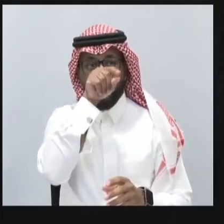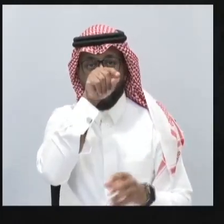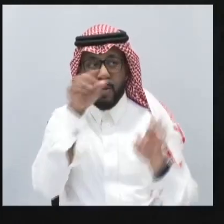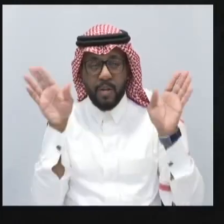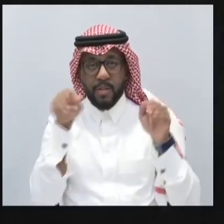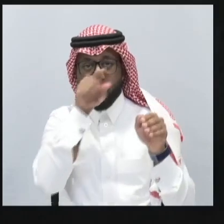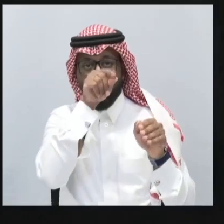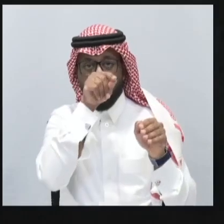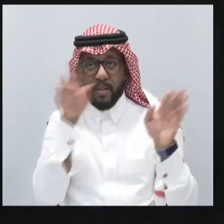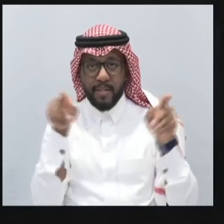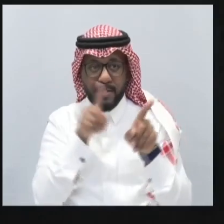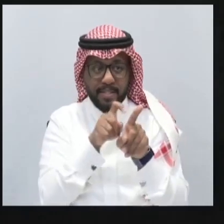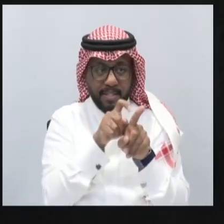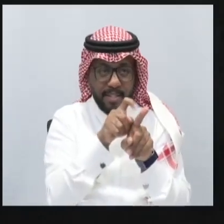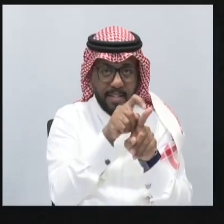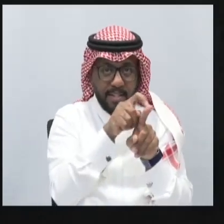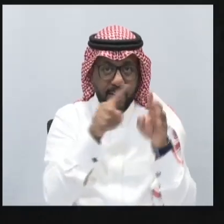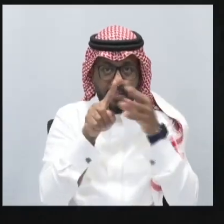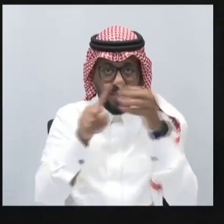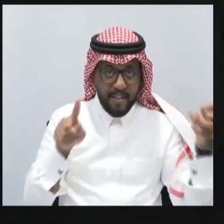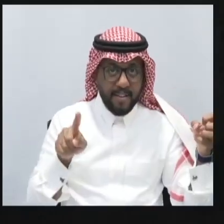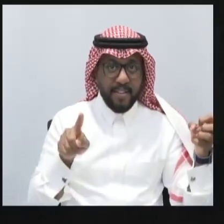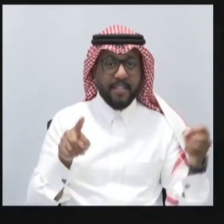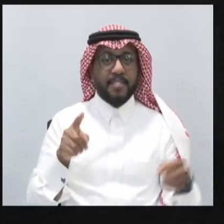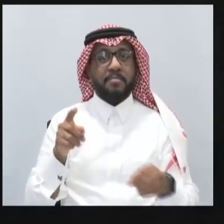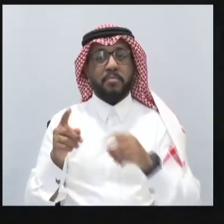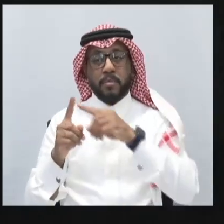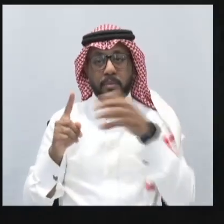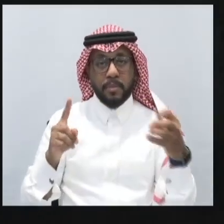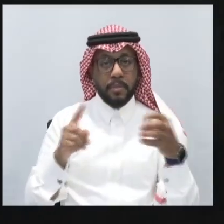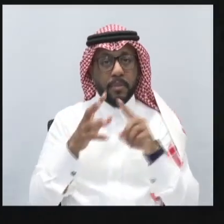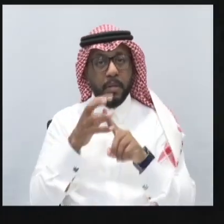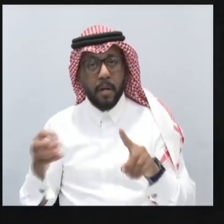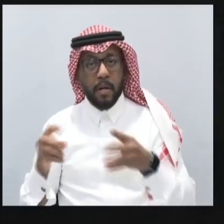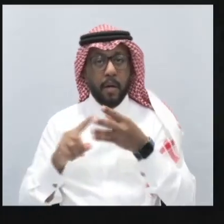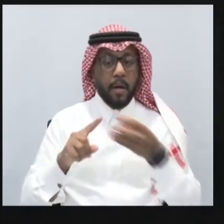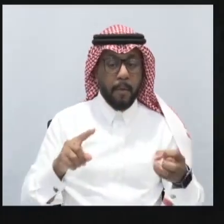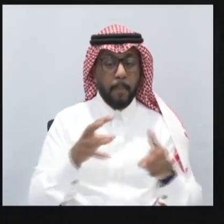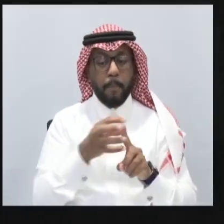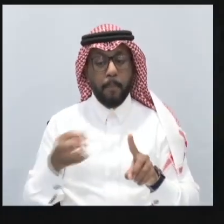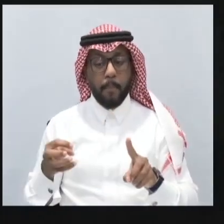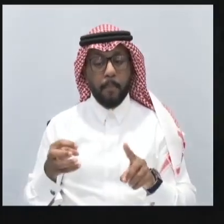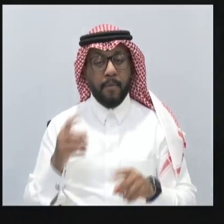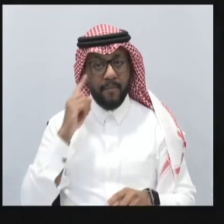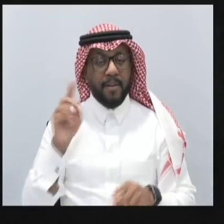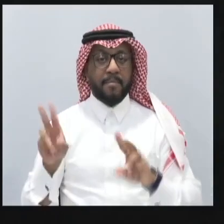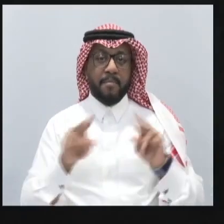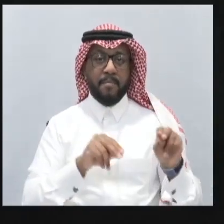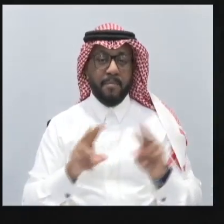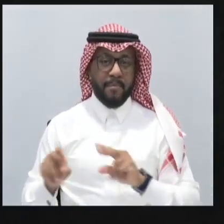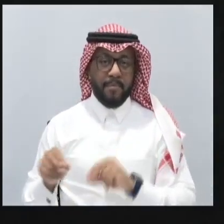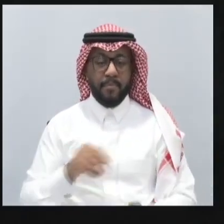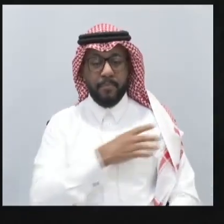اكل ايش اكل الجراده عشان يحصل على الطاقه هذه الطاقه